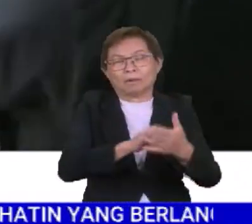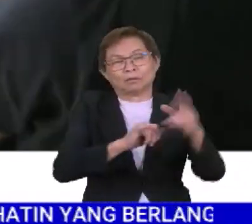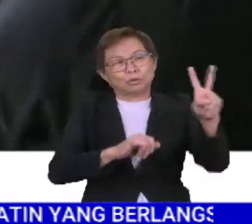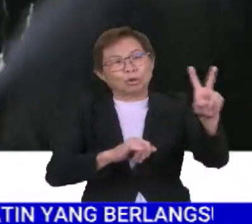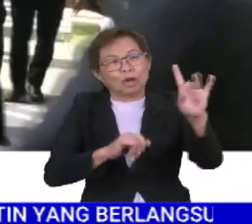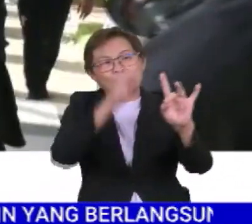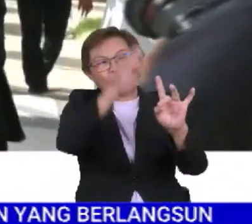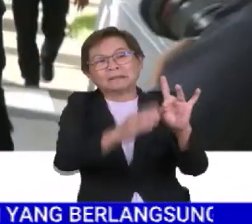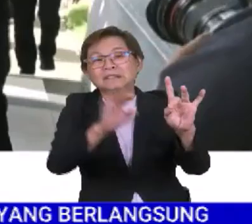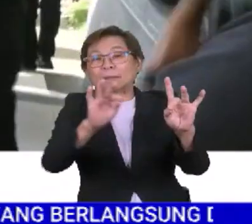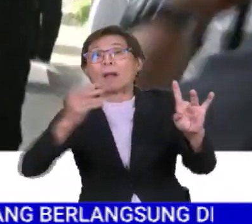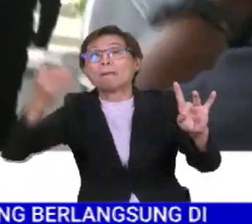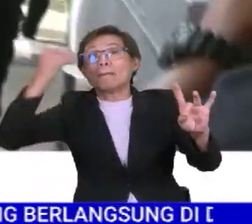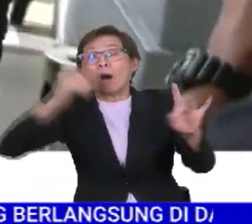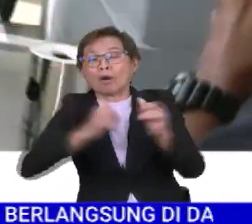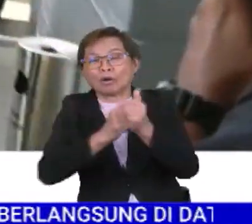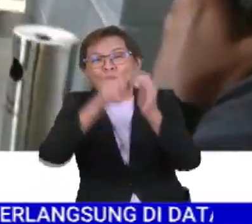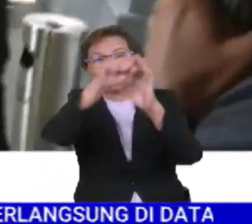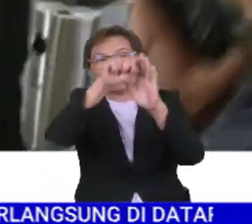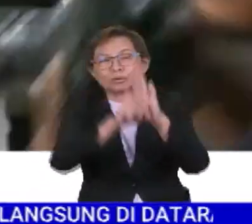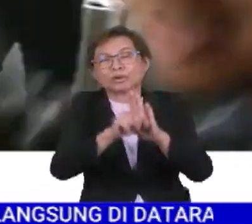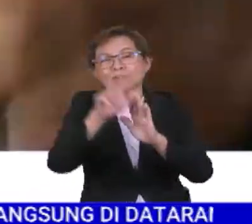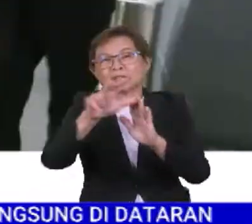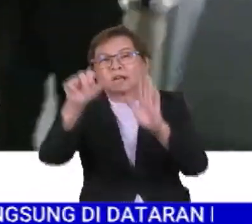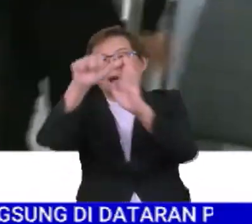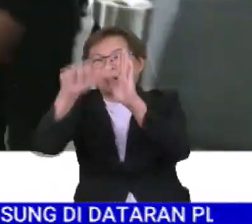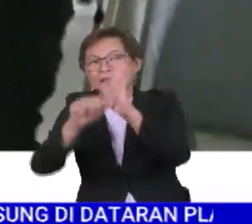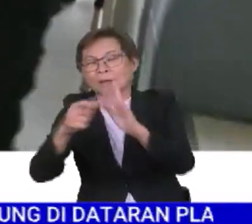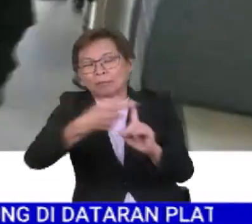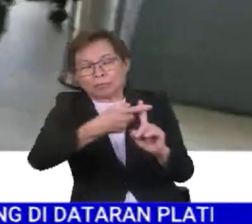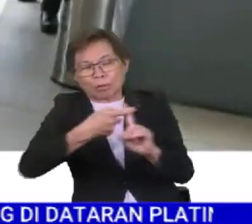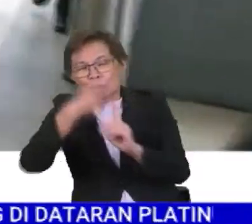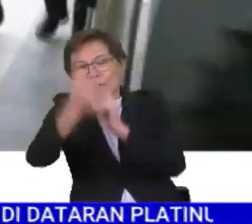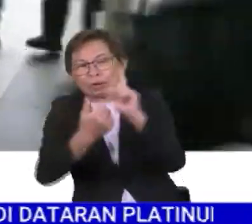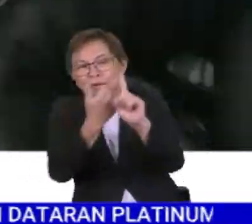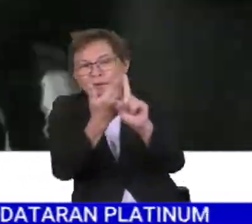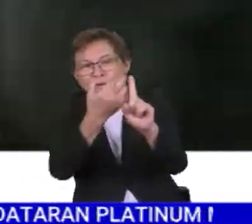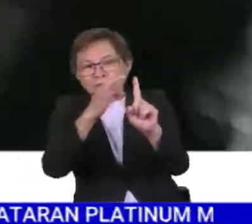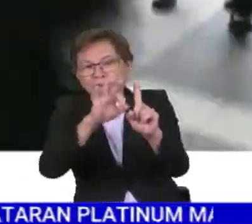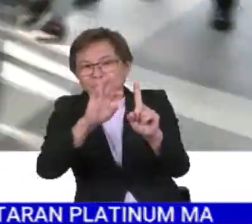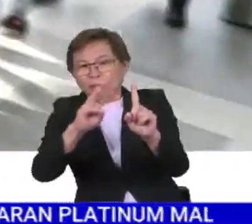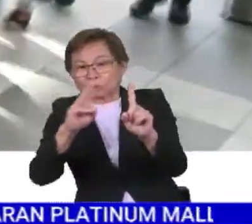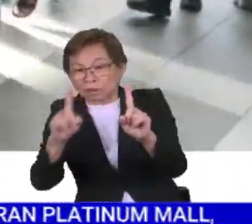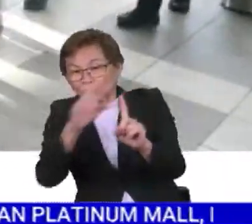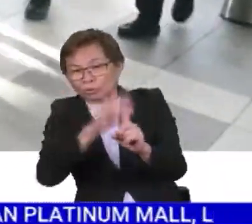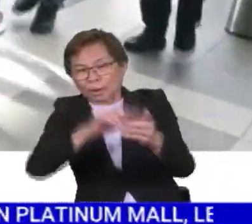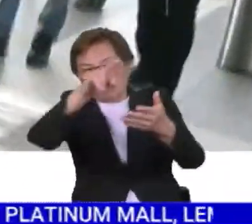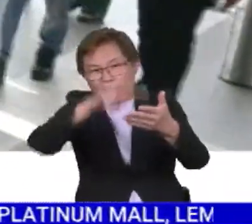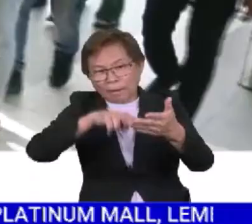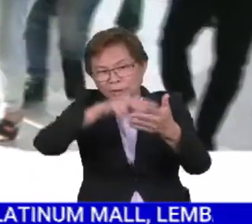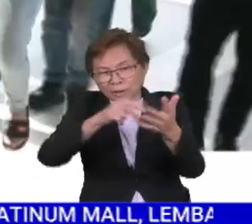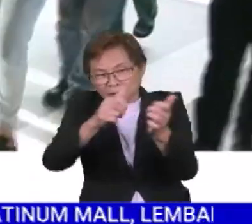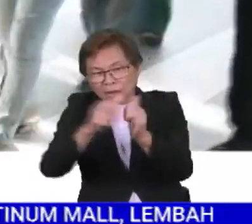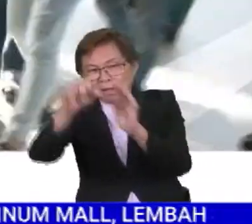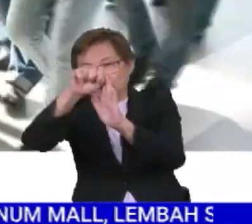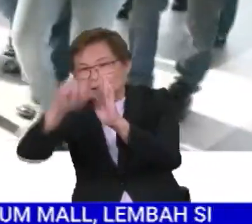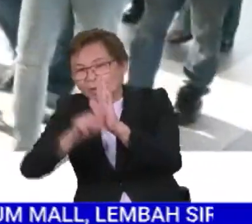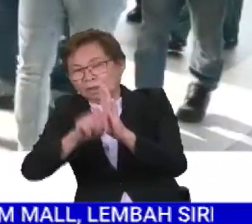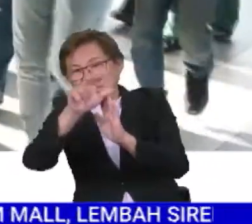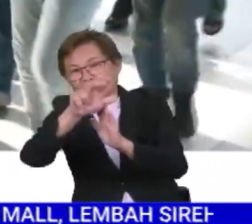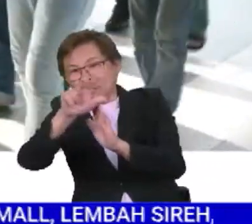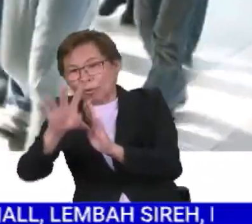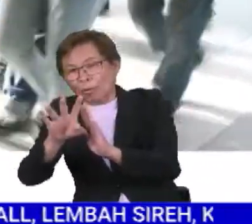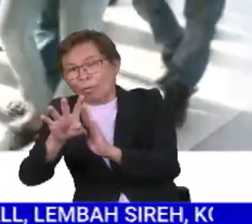28 September lepas mengikut section 3 atau penculikan 1961 dan dibaca bersama season